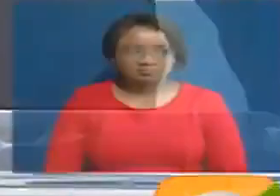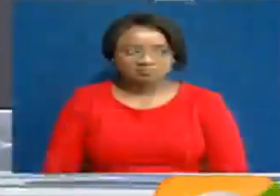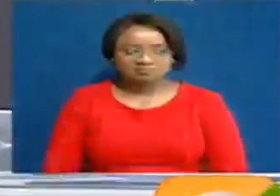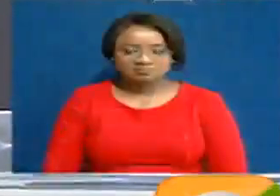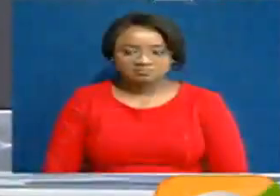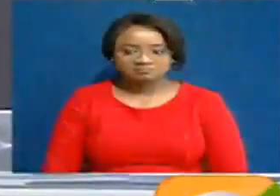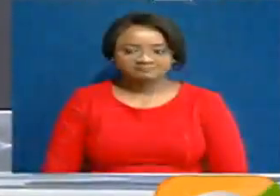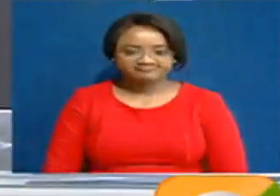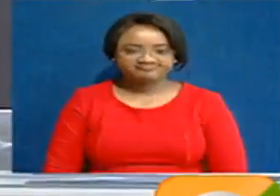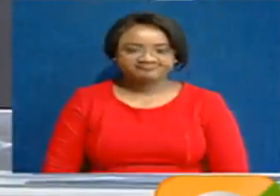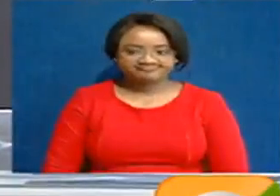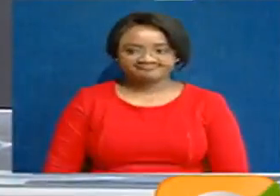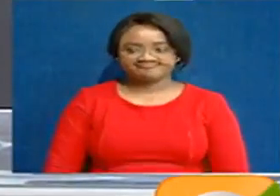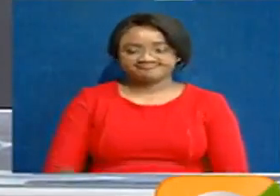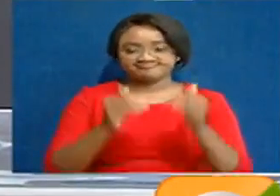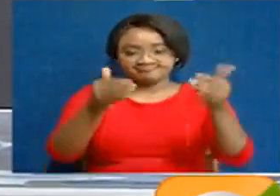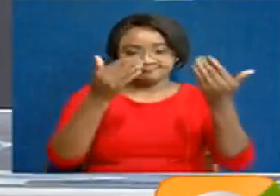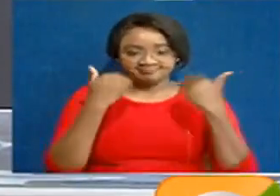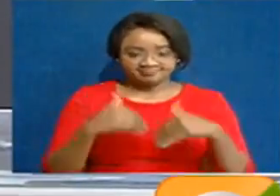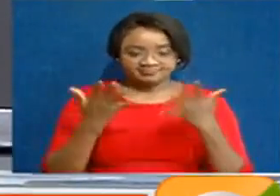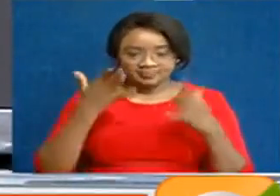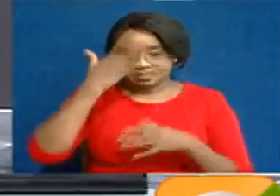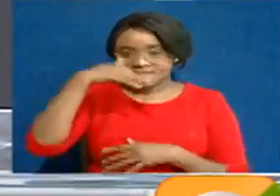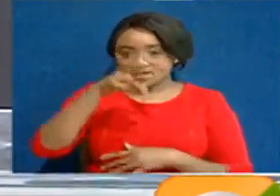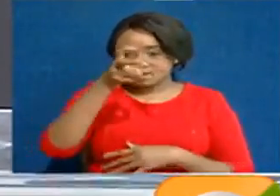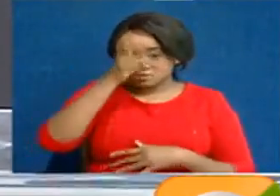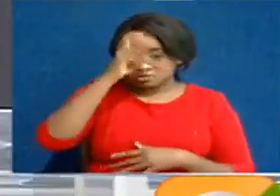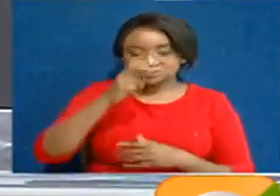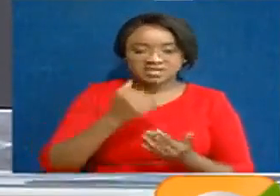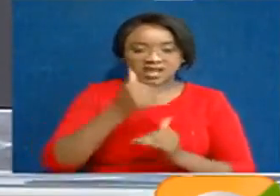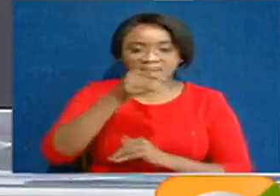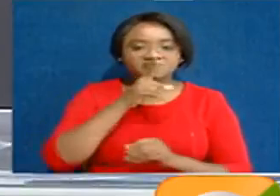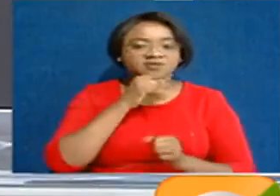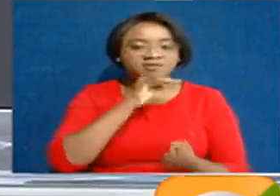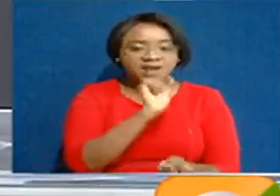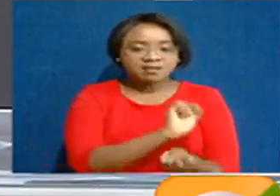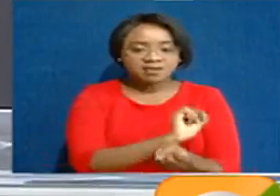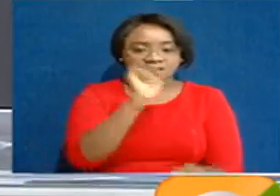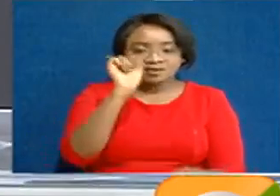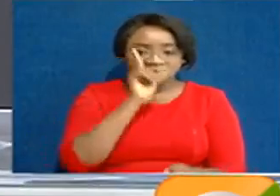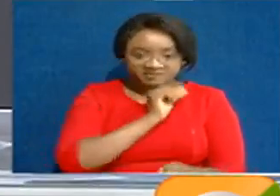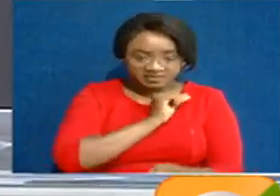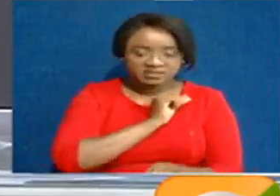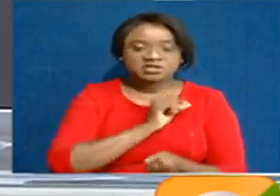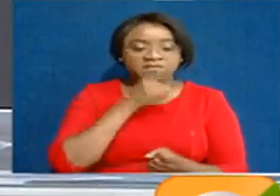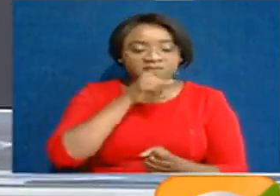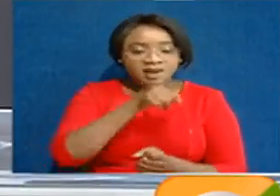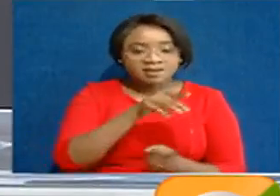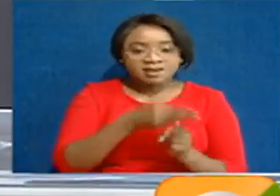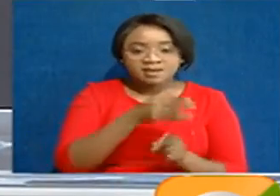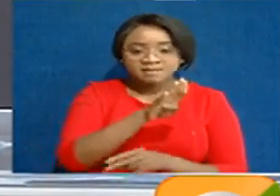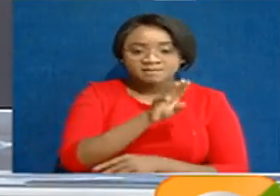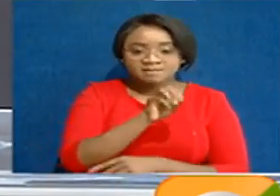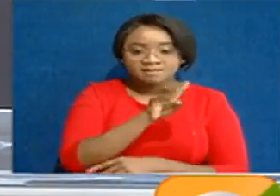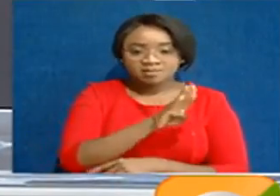Na mtazamaji, tukiachana na taarifa hizo, ni kwamba siku 20 baada ya kuachiliwa huru na waliomteka nyara, mwanaharakati Bob